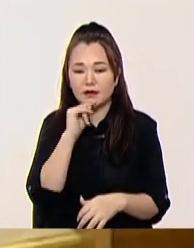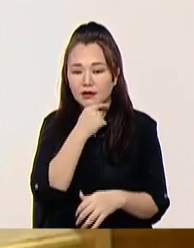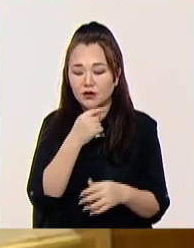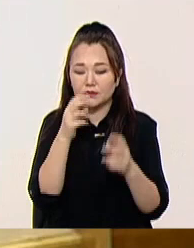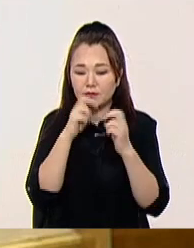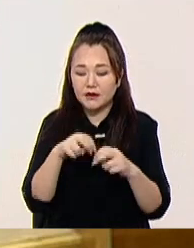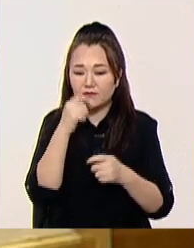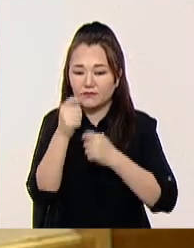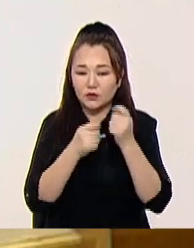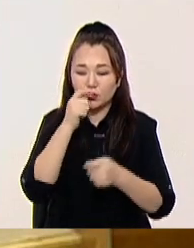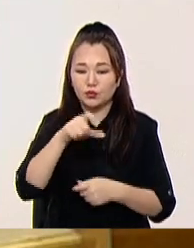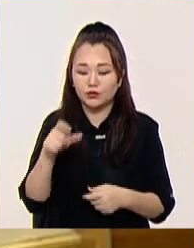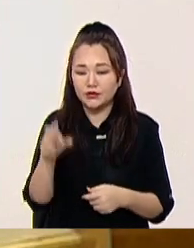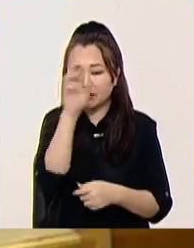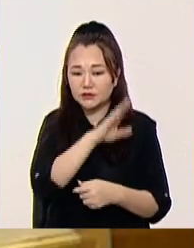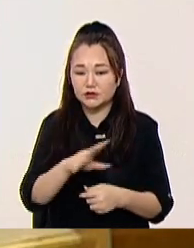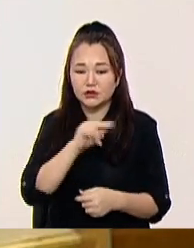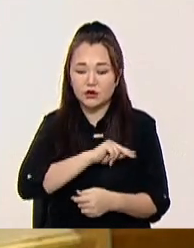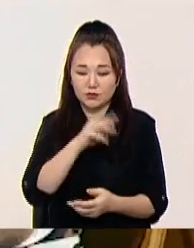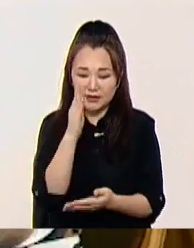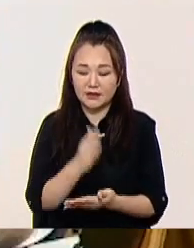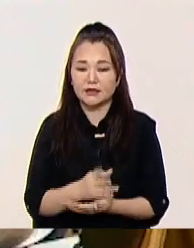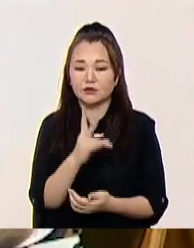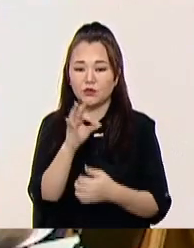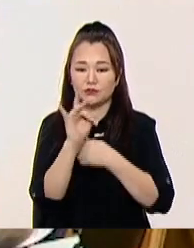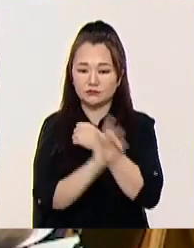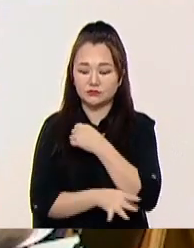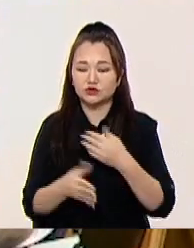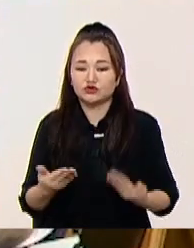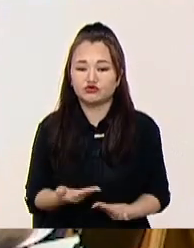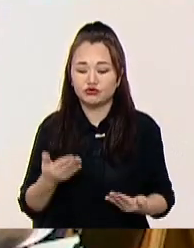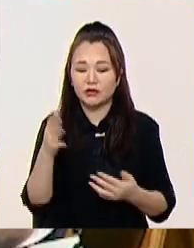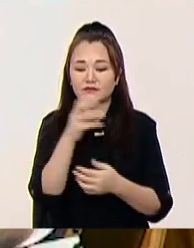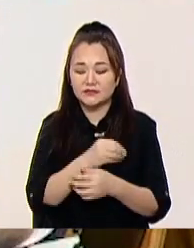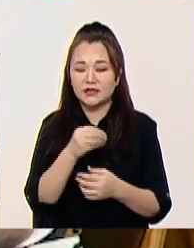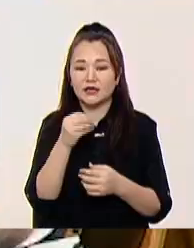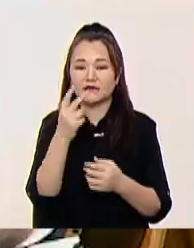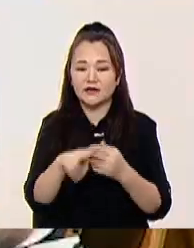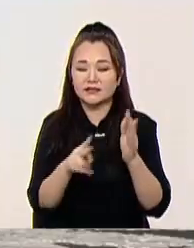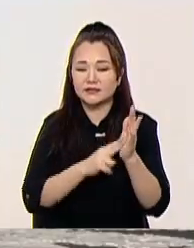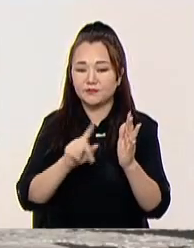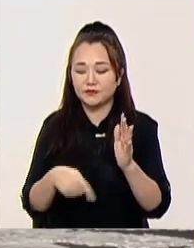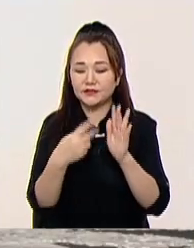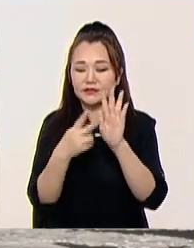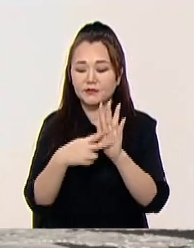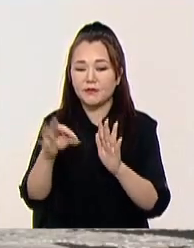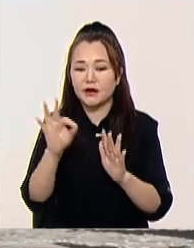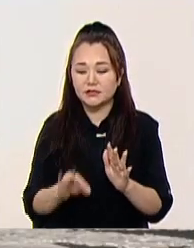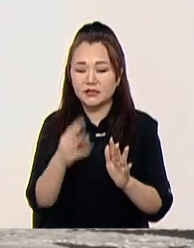талдау жүргізген мамандар елімізде жұмысы бар бола тұра кедейдің күнін кешіп жүргендердің үлесі